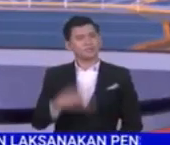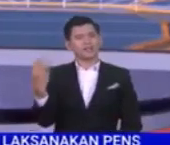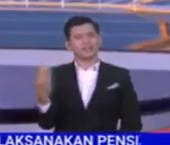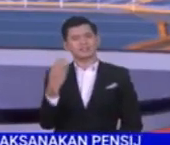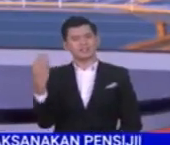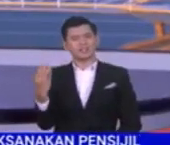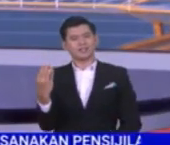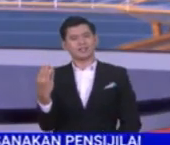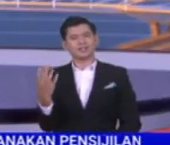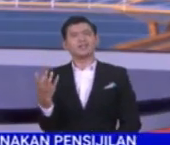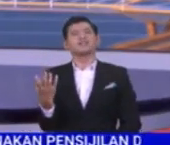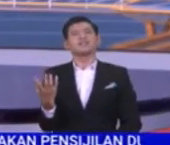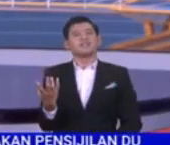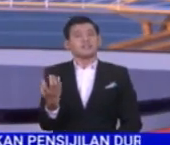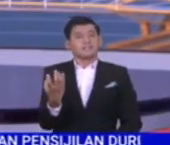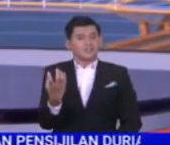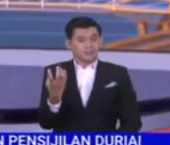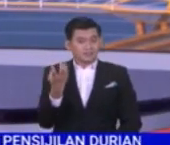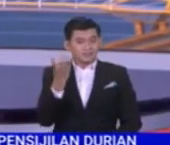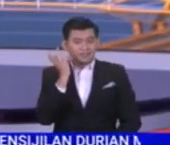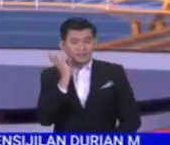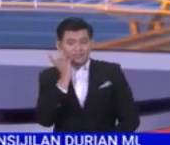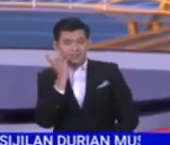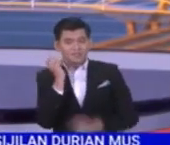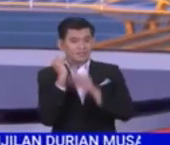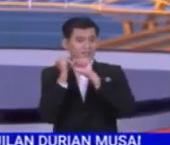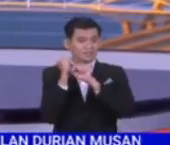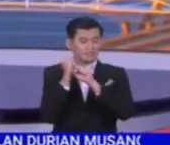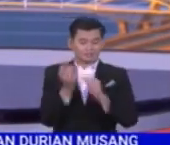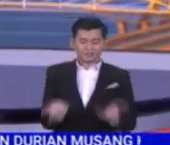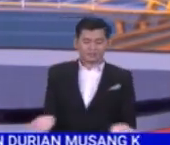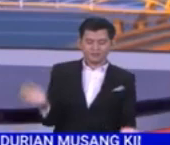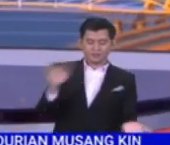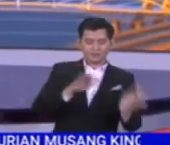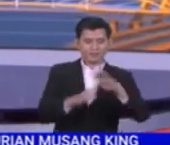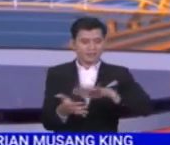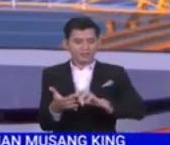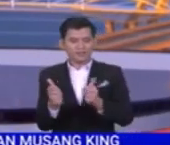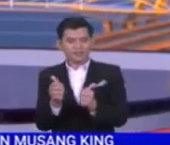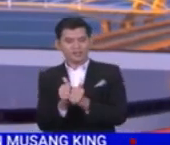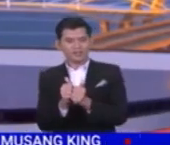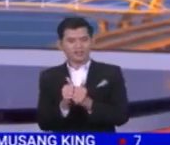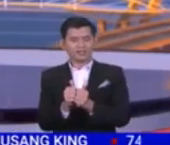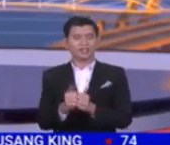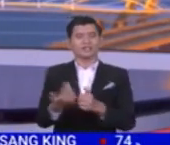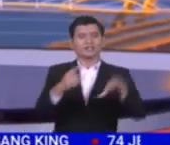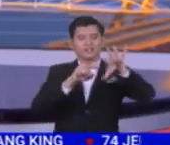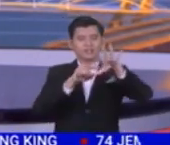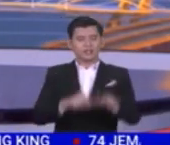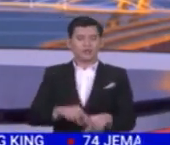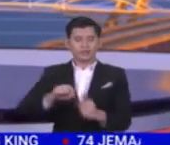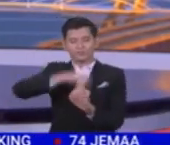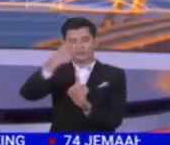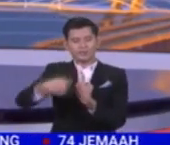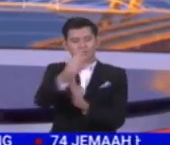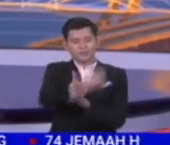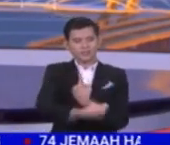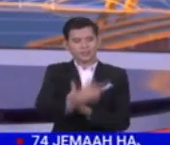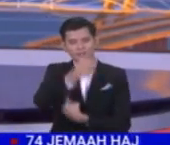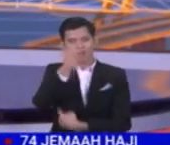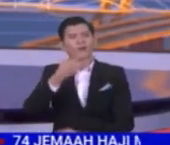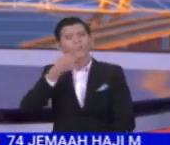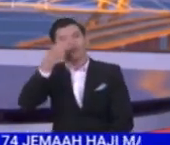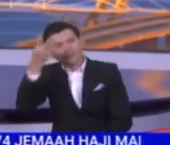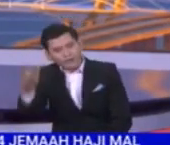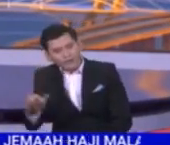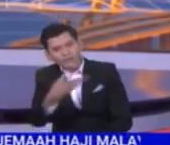Lazimnya, nasi dagang dibungkus menggunakan daun pisang kerana aromanya yang wangi selain mengekalkan